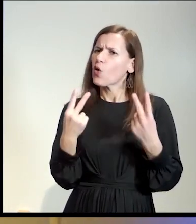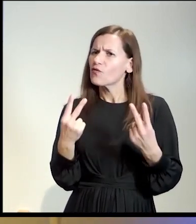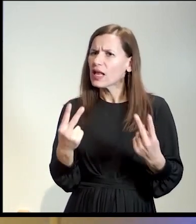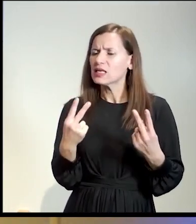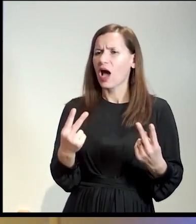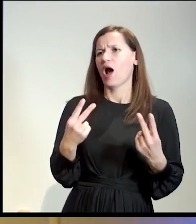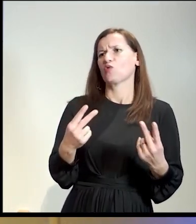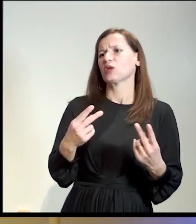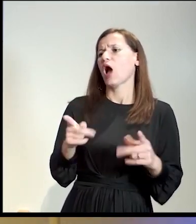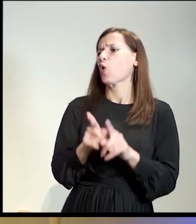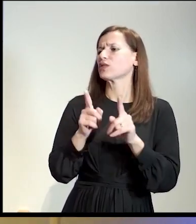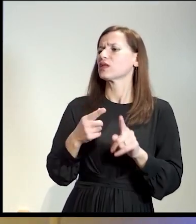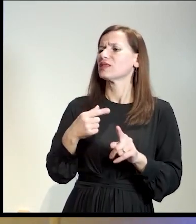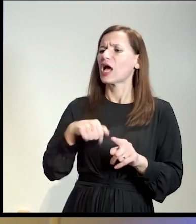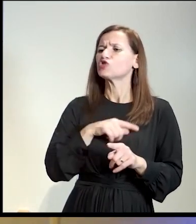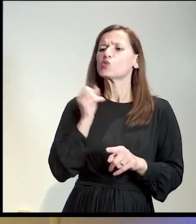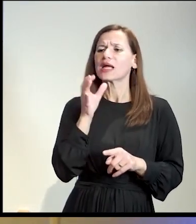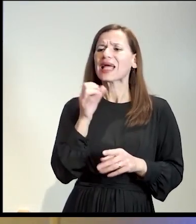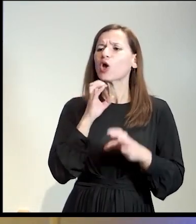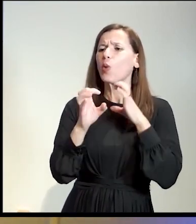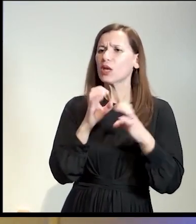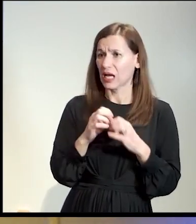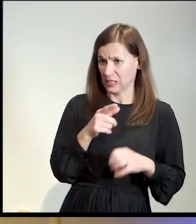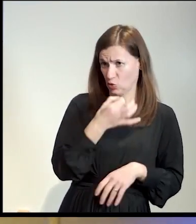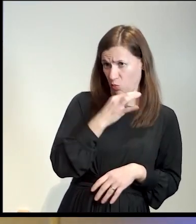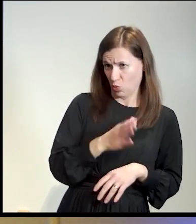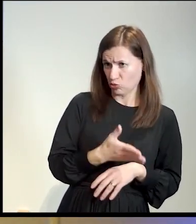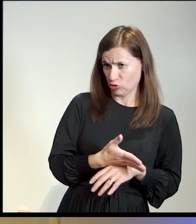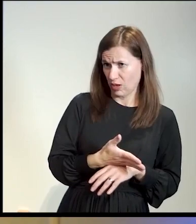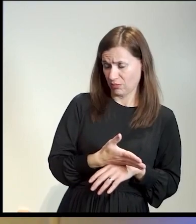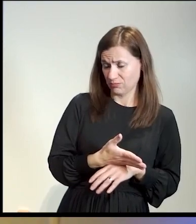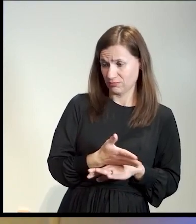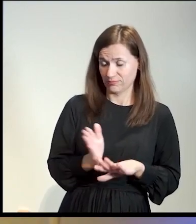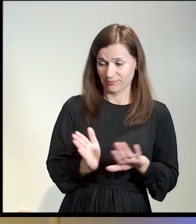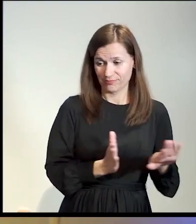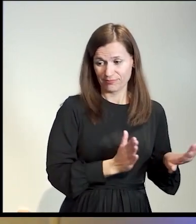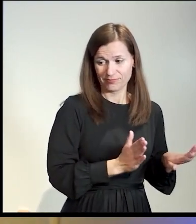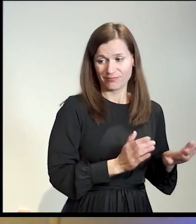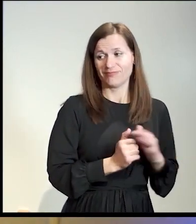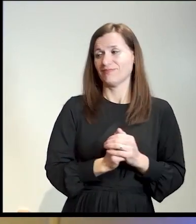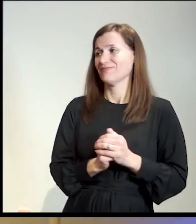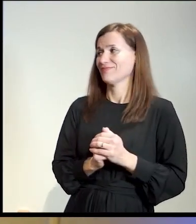v naši komunikaciji. A je to boljš? Šef je prej rekel, da ne smemo biti preveč čustveni.